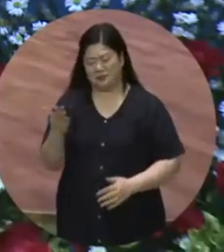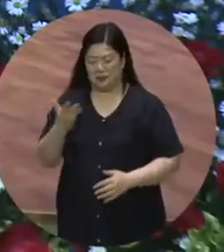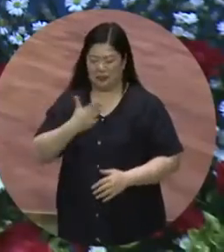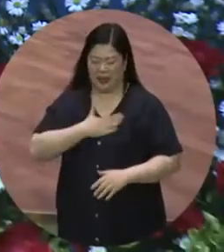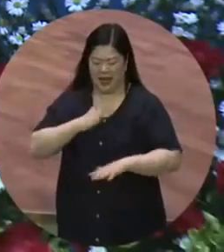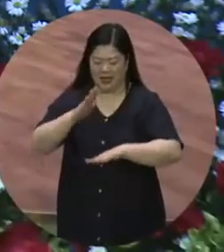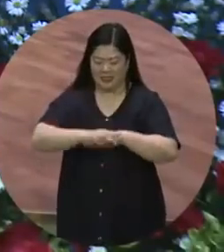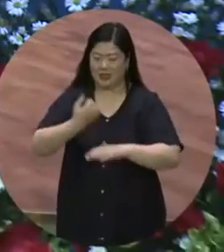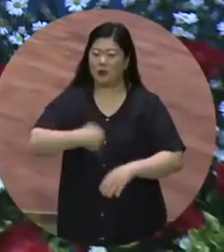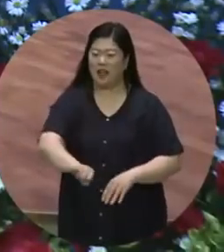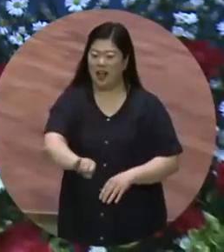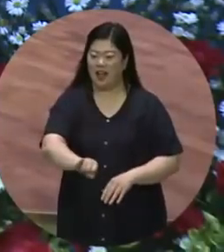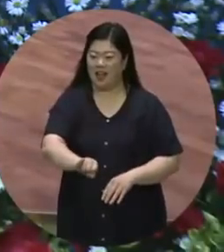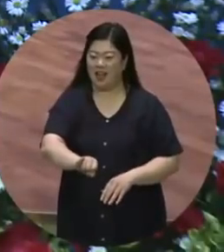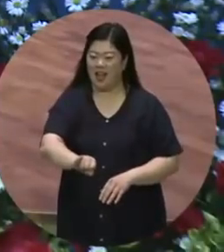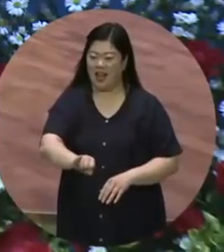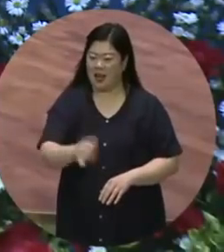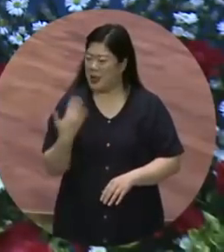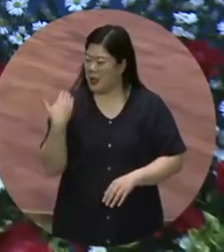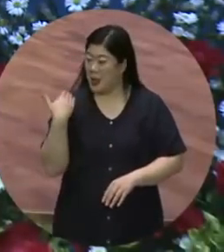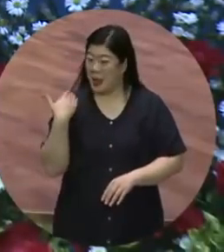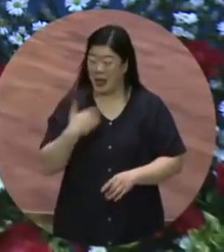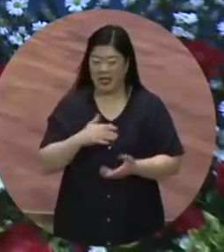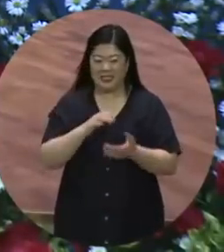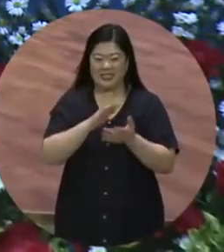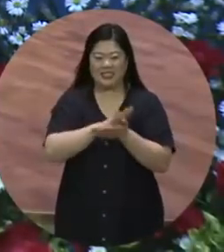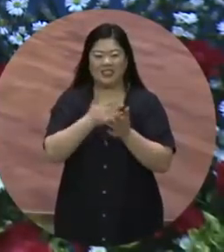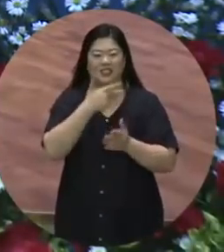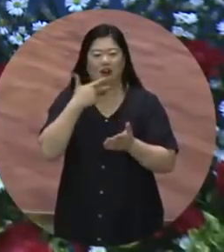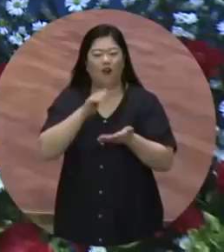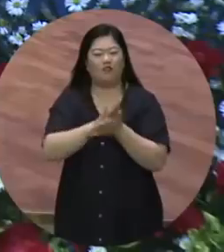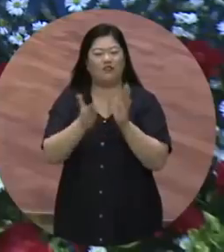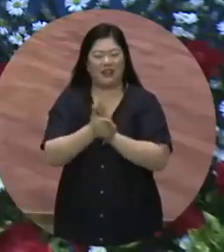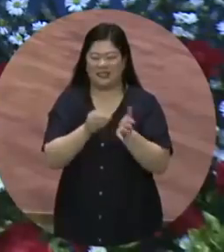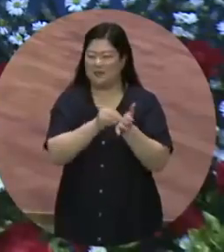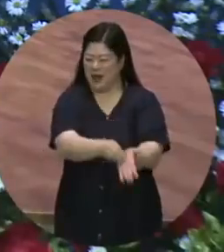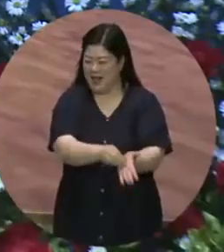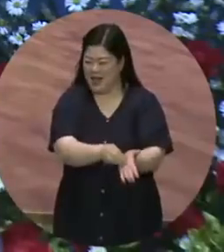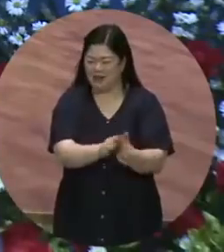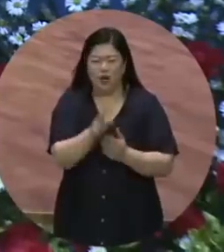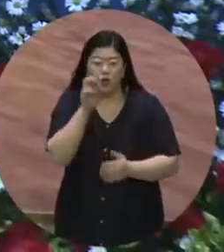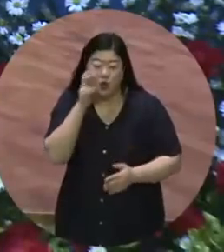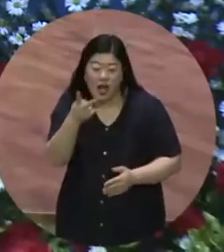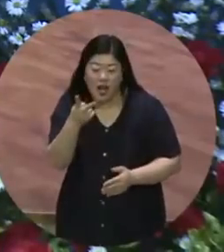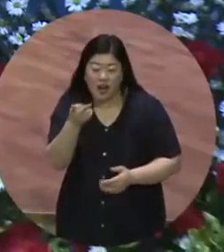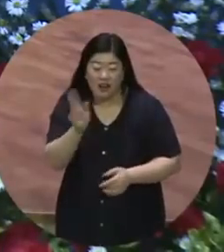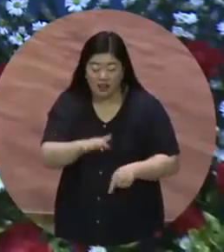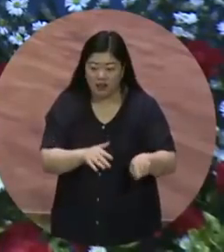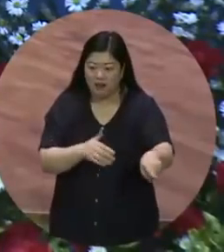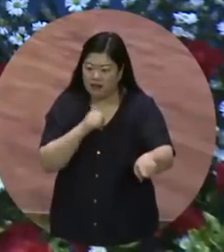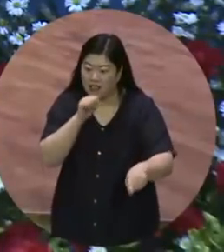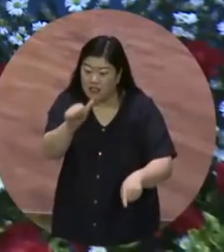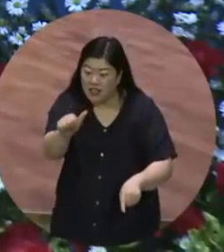지금 이렇게 영어로 기도, 눈 감고 영어로 기도, 두 달 됐는데 영어로 기도, 부모가 얼마나